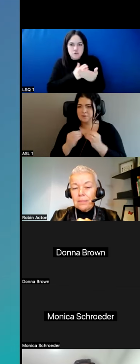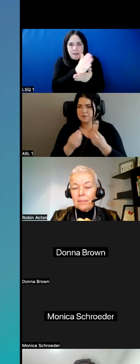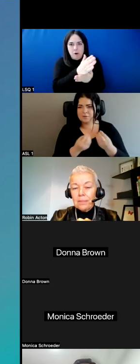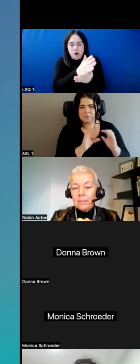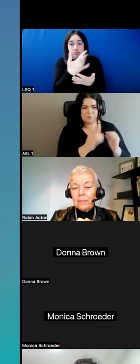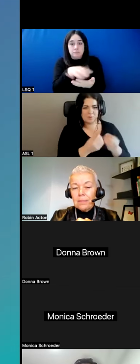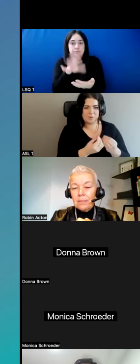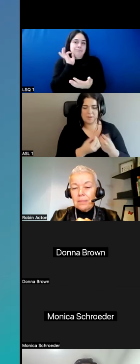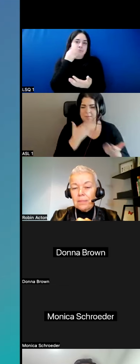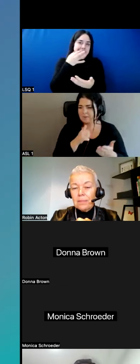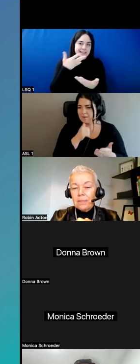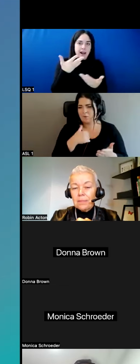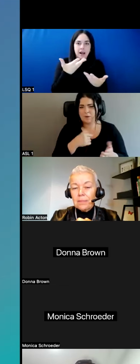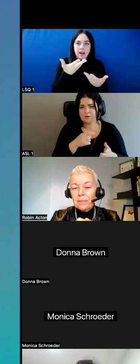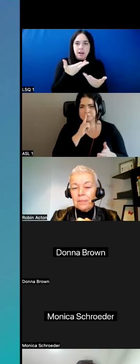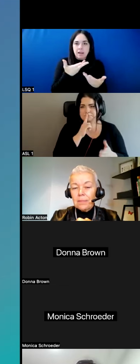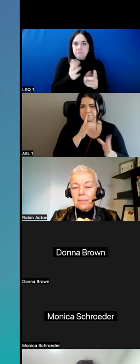deux organisations.